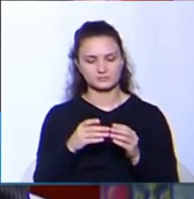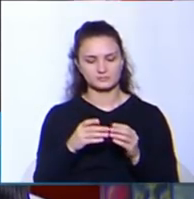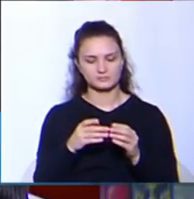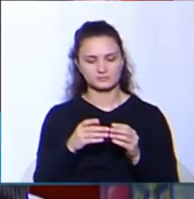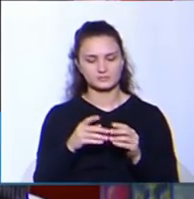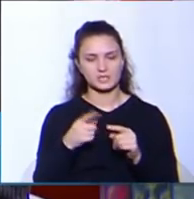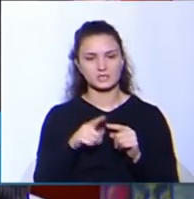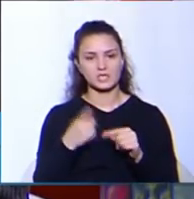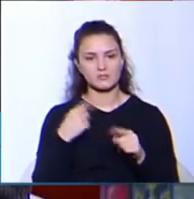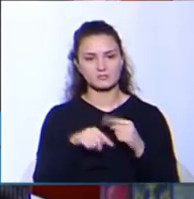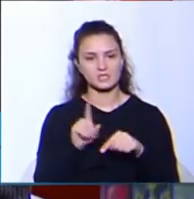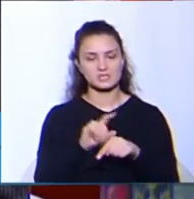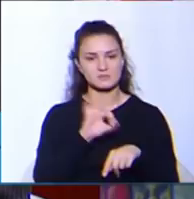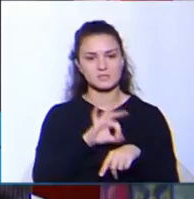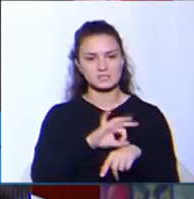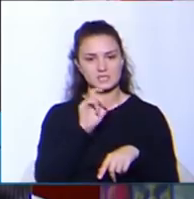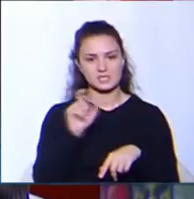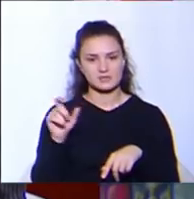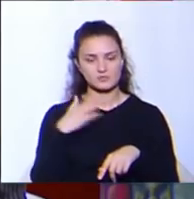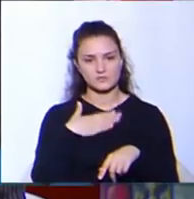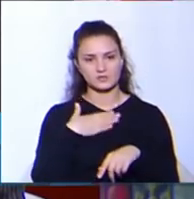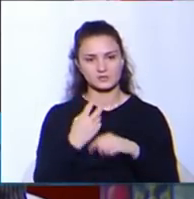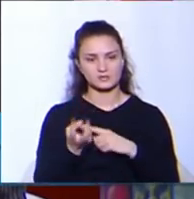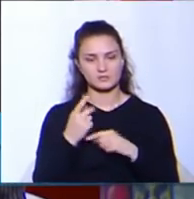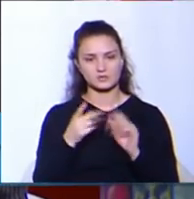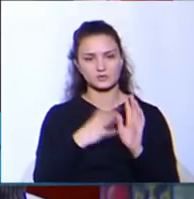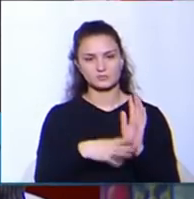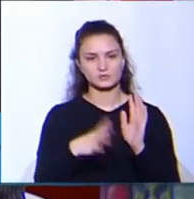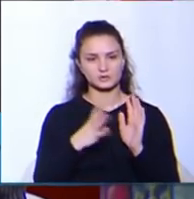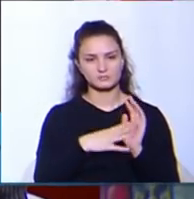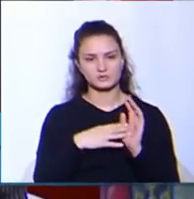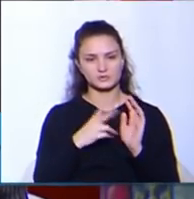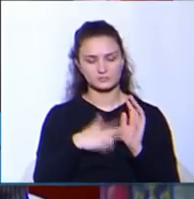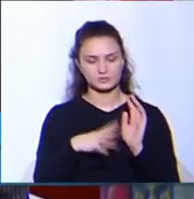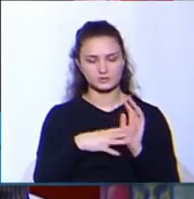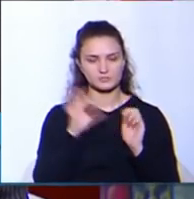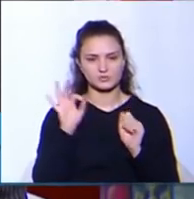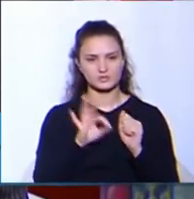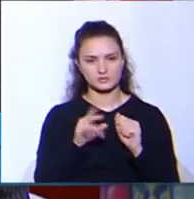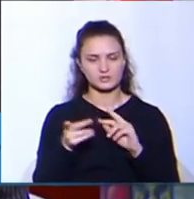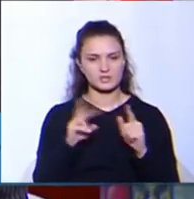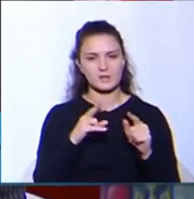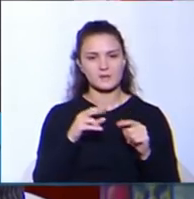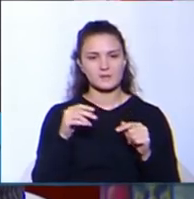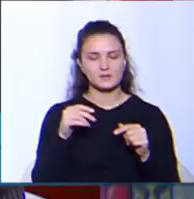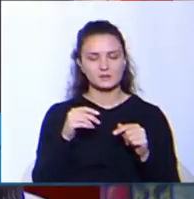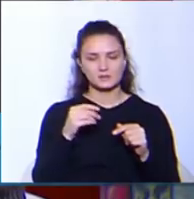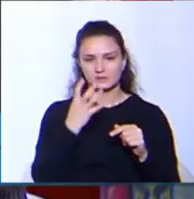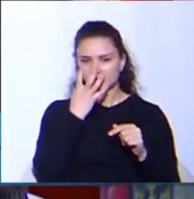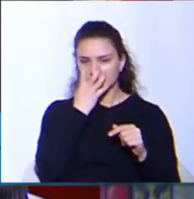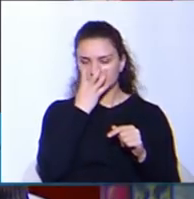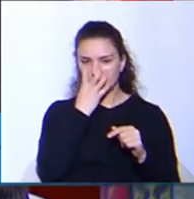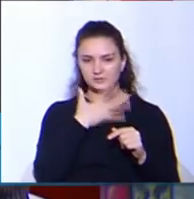აქთან გამდინარე ესეთი პაციენტები, რომლებიც ხვდებიან ჩვენთან, მათი 99.9% გადადიან მართვით სუნთქვაზე.